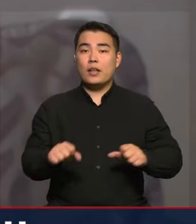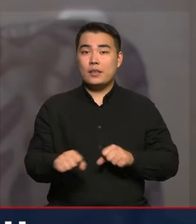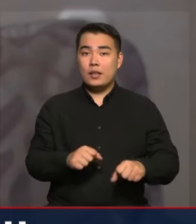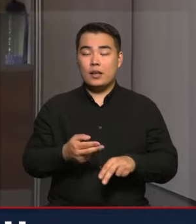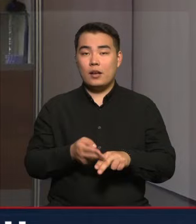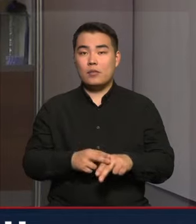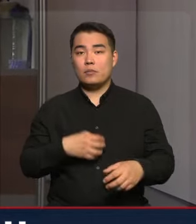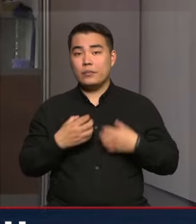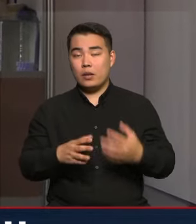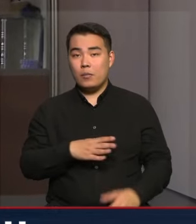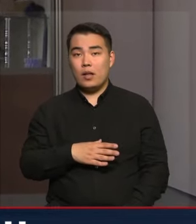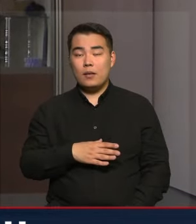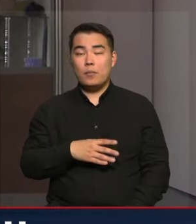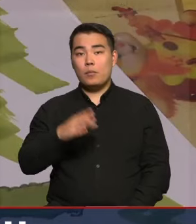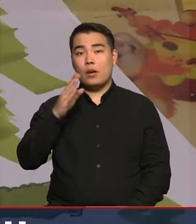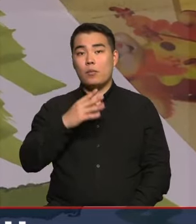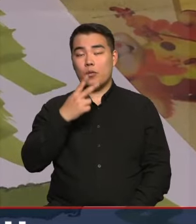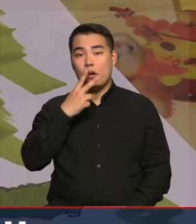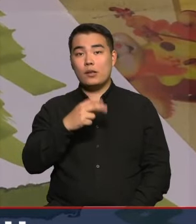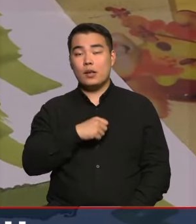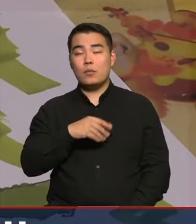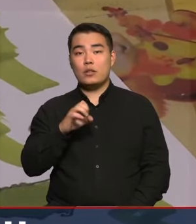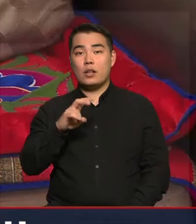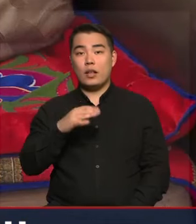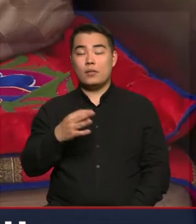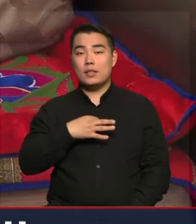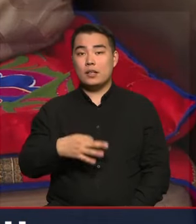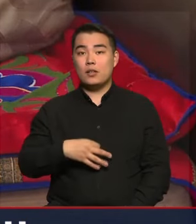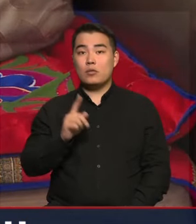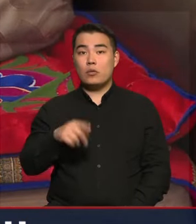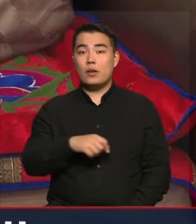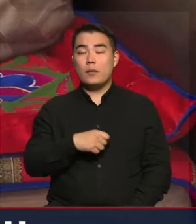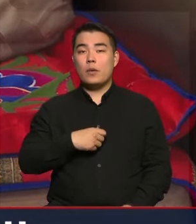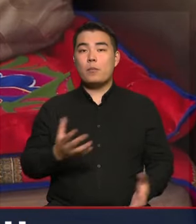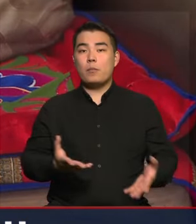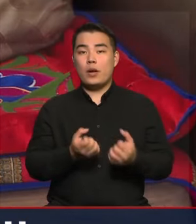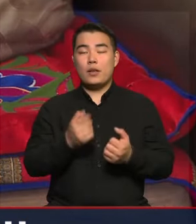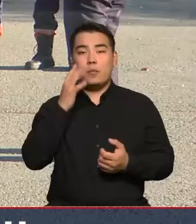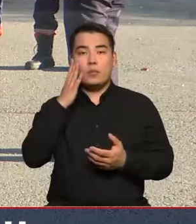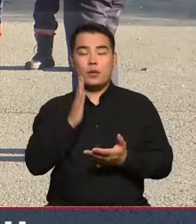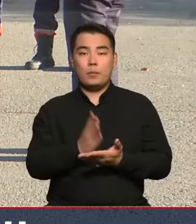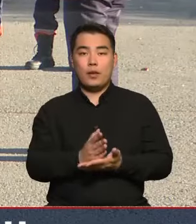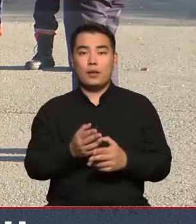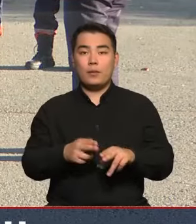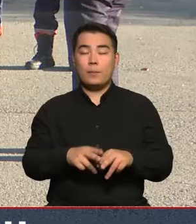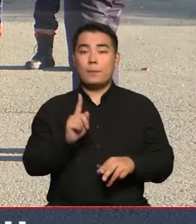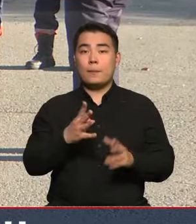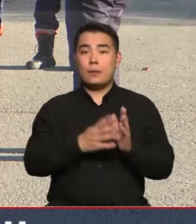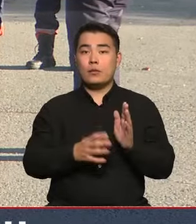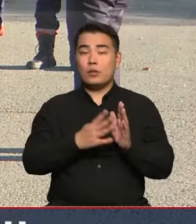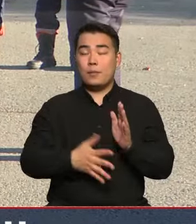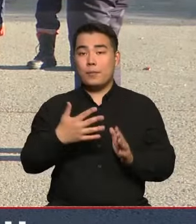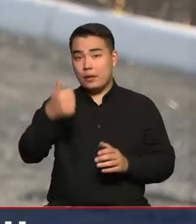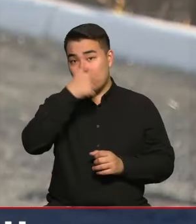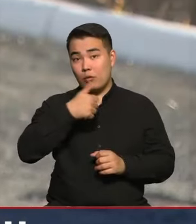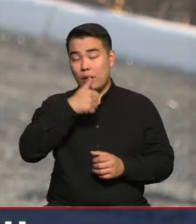берді. Әке көрген оқ жонар. Жанаттың ұлы Әлихан да әке жолын қуып құтқарушы болуды армандайды. Жалпы 1995